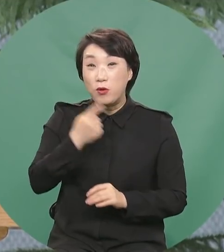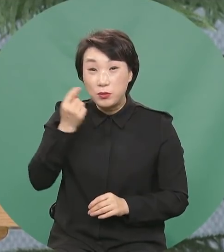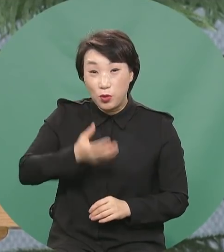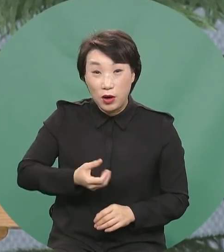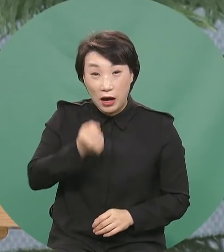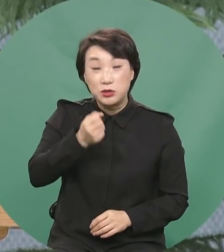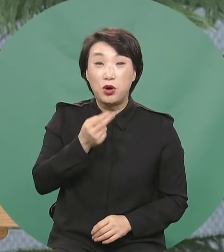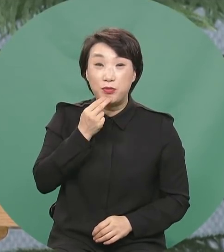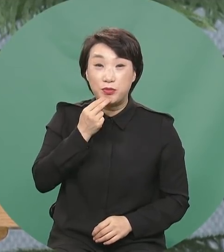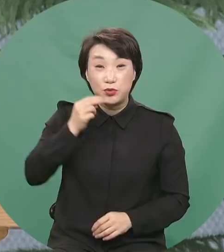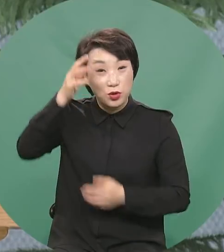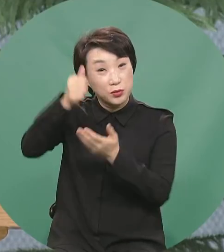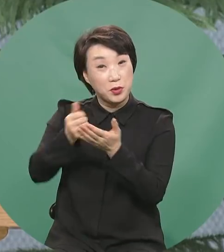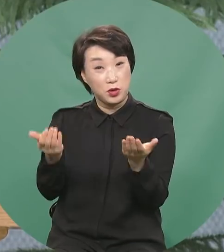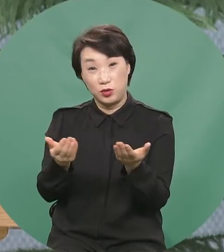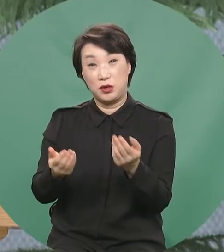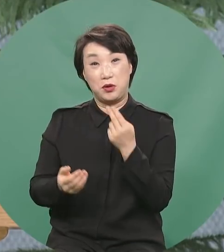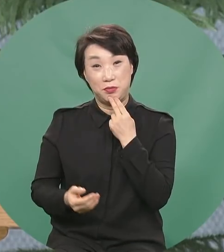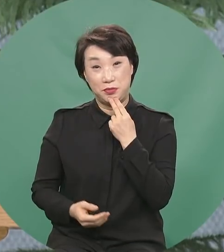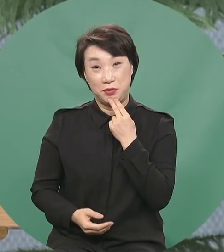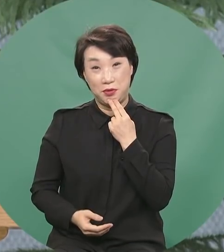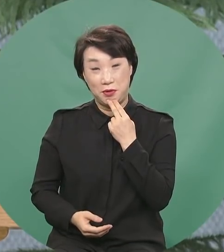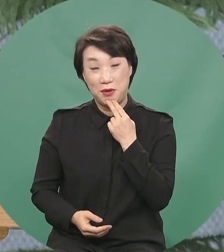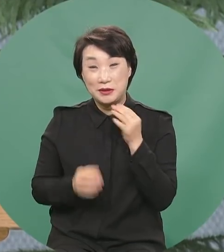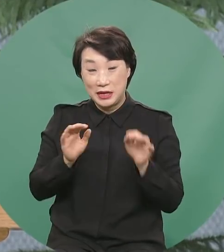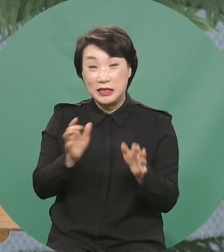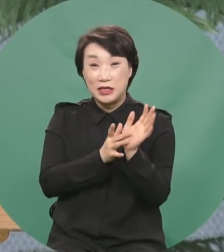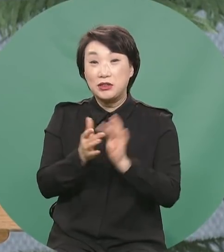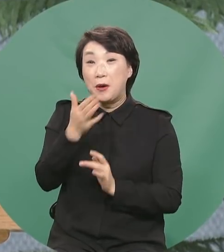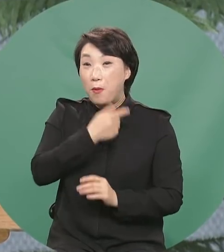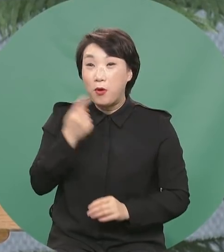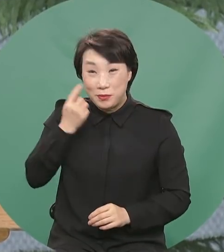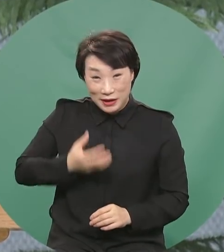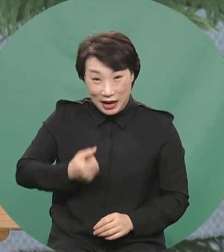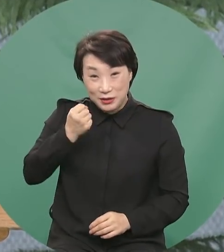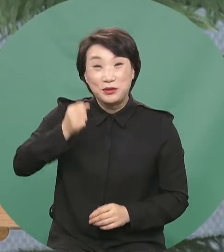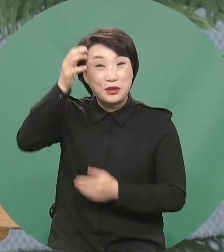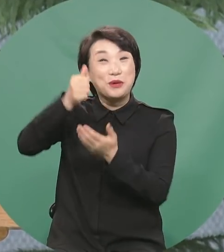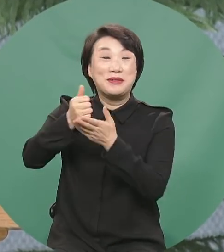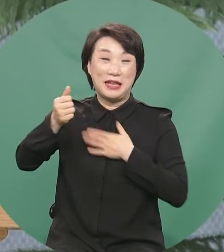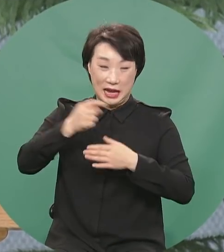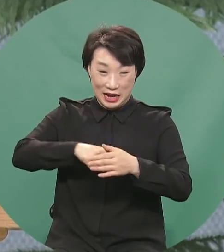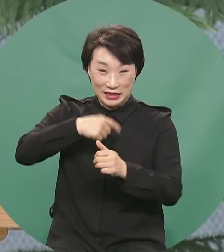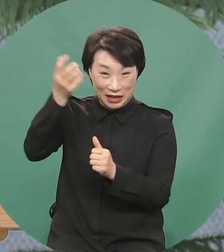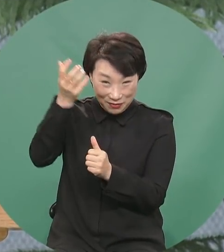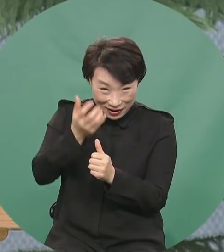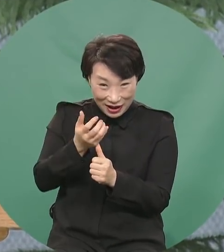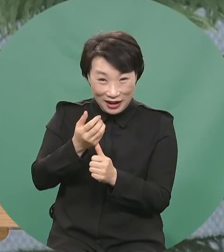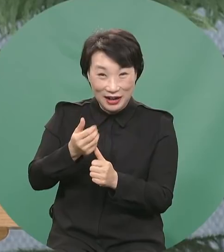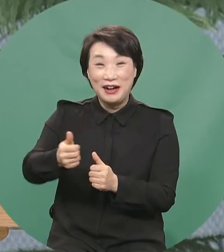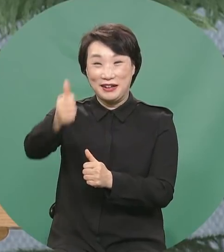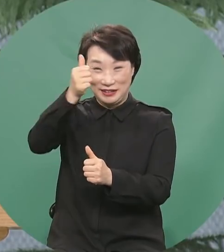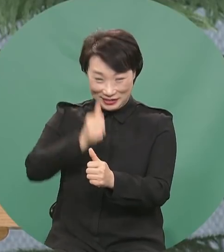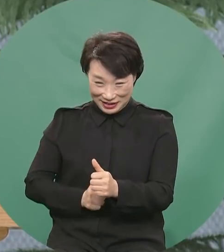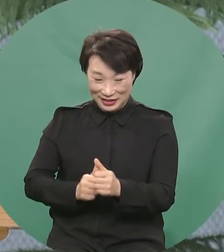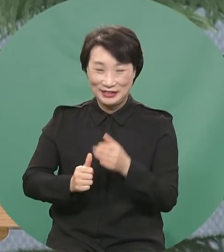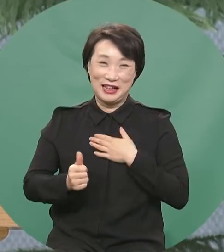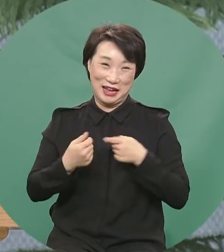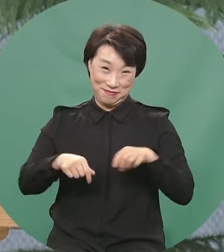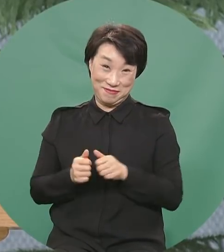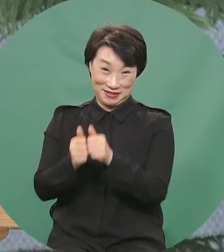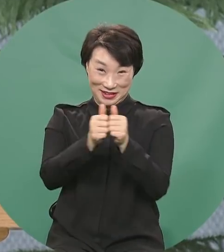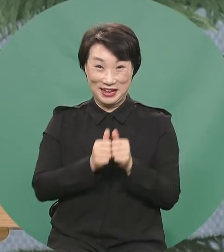없이는 절대 성령은 역사하지 않으니 예수의 복음을 들고 성령은 내 안에 오셨으니 나는 경험자라